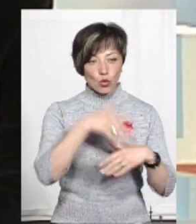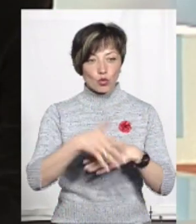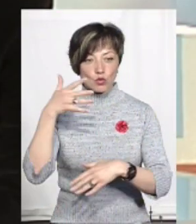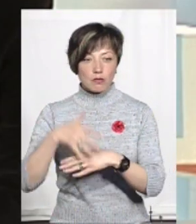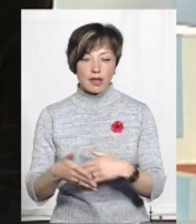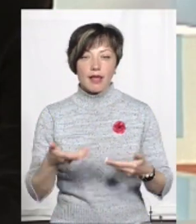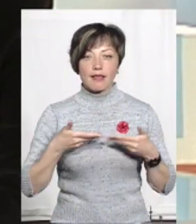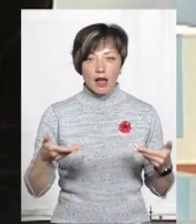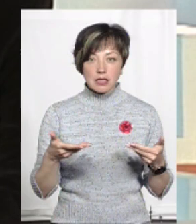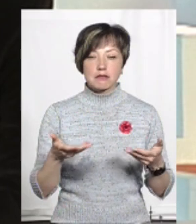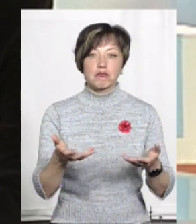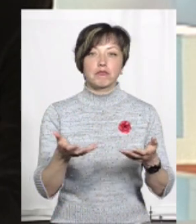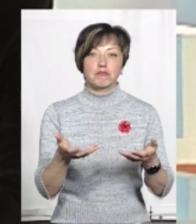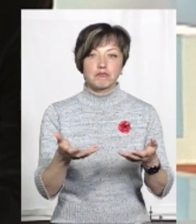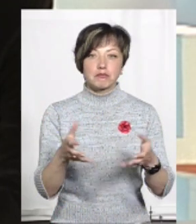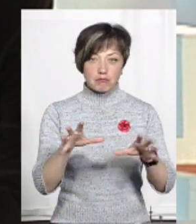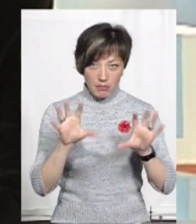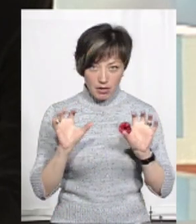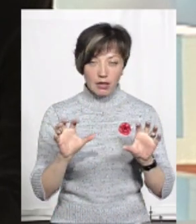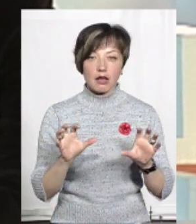нас прийняли.